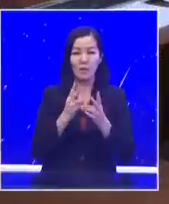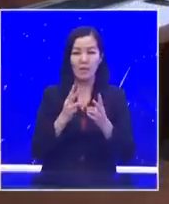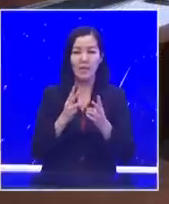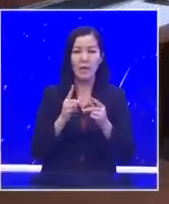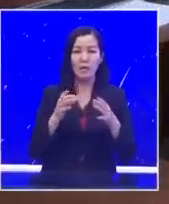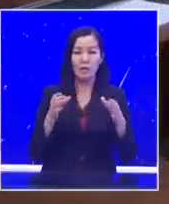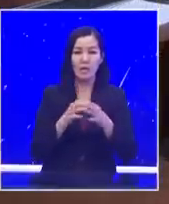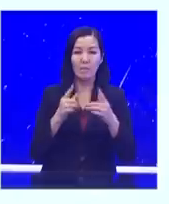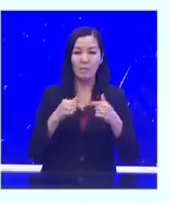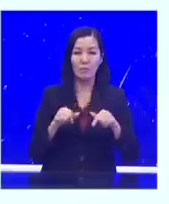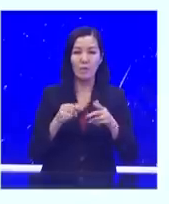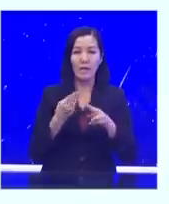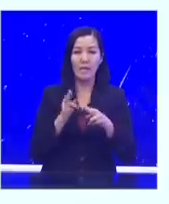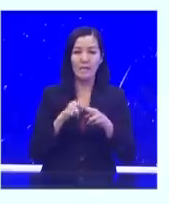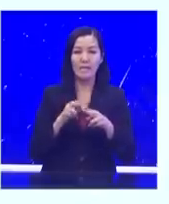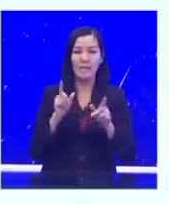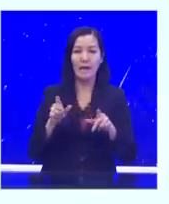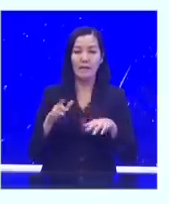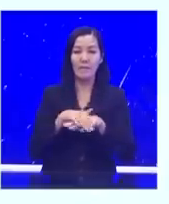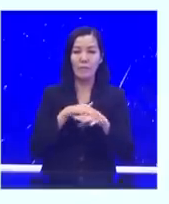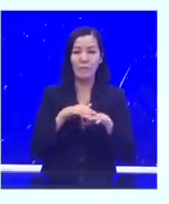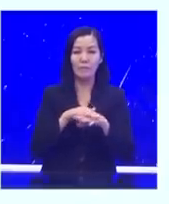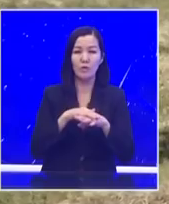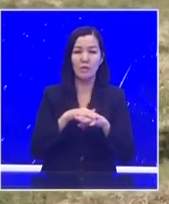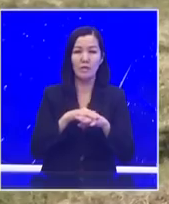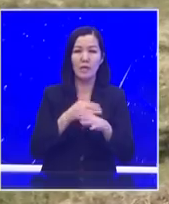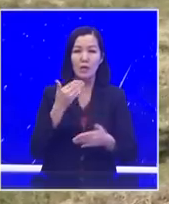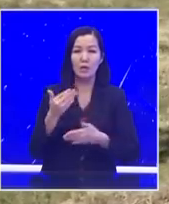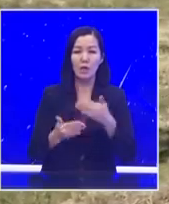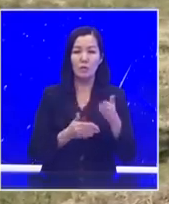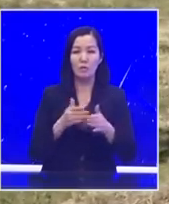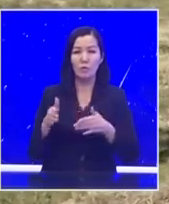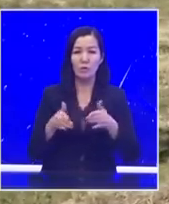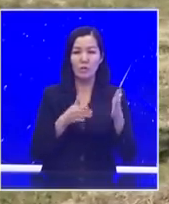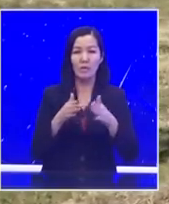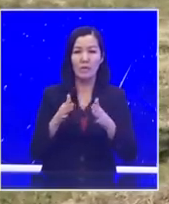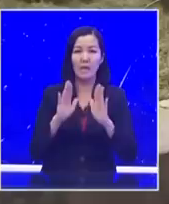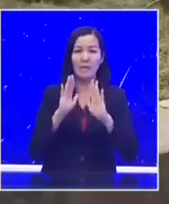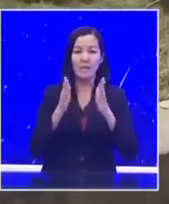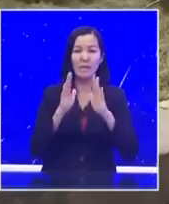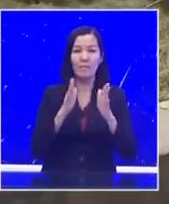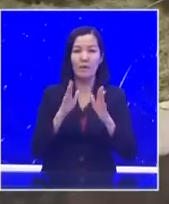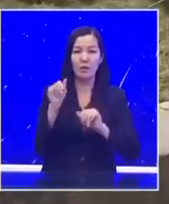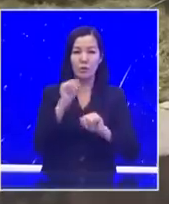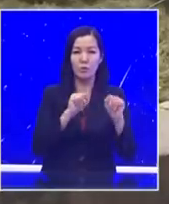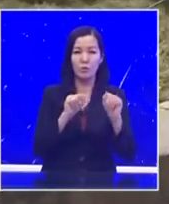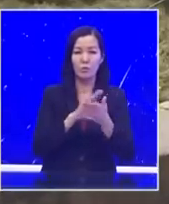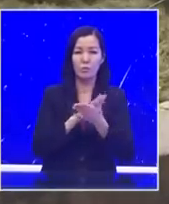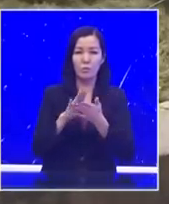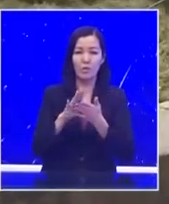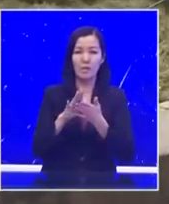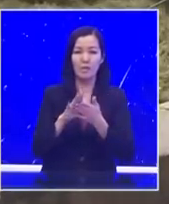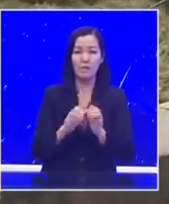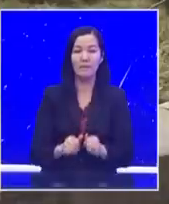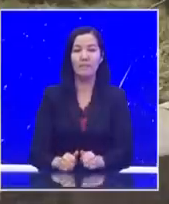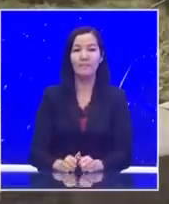штаб мүшелері әсіресе адам көп жүретін алаңдарға, жаяу жүргінші жолдар мен саябақ және аялдамаларға дезинфекция жасап отырады.